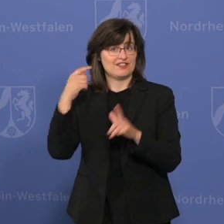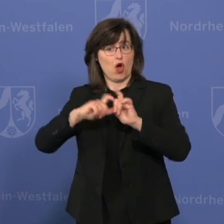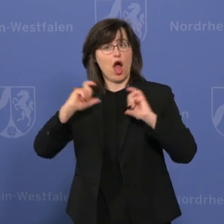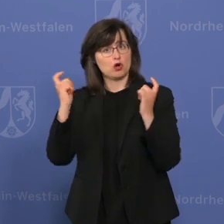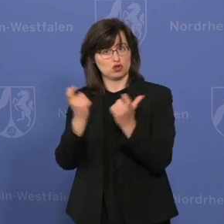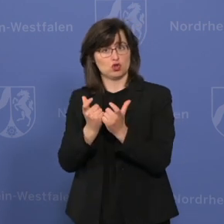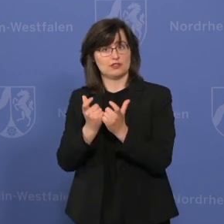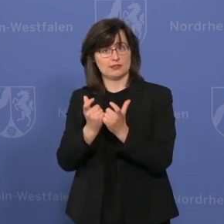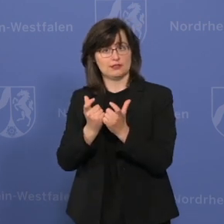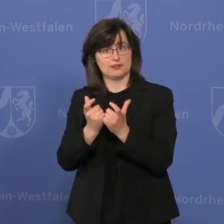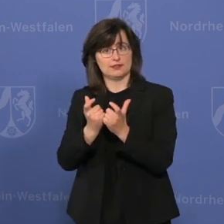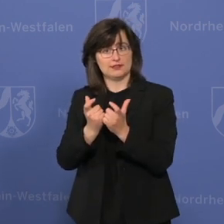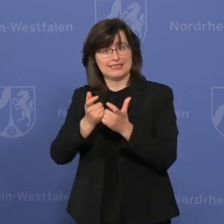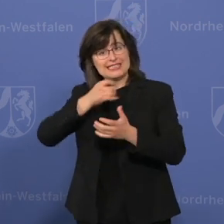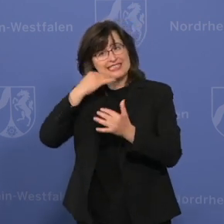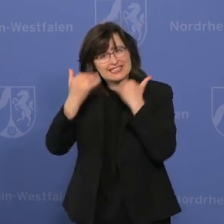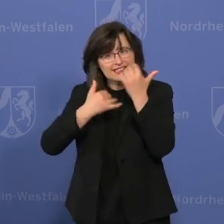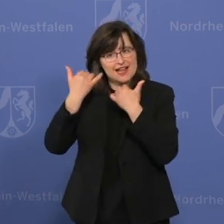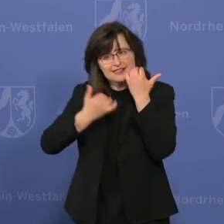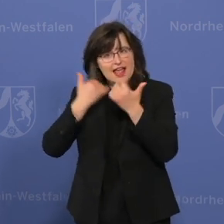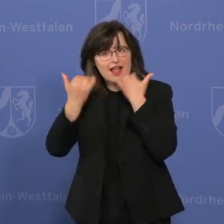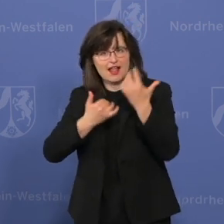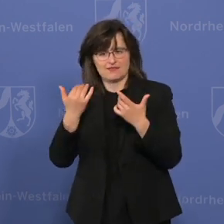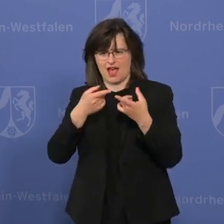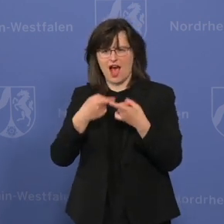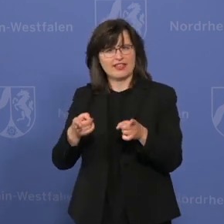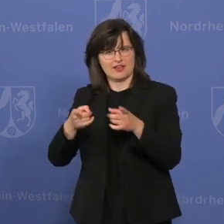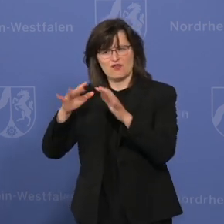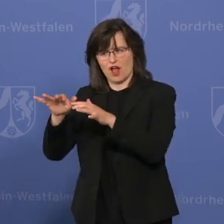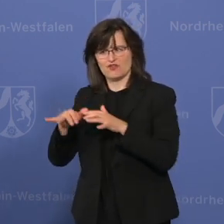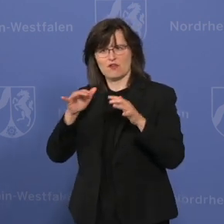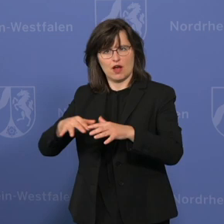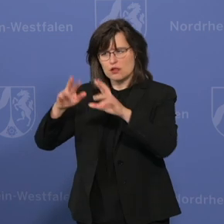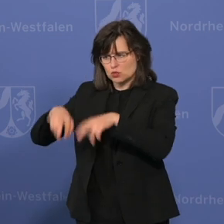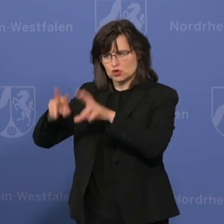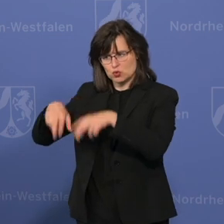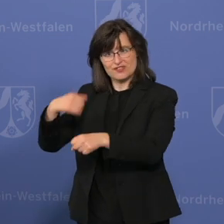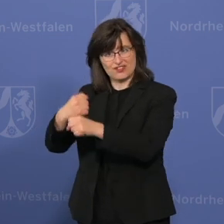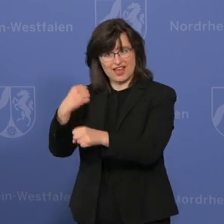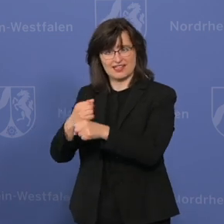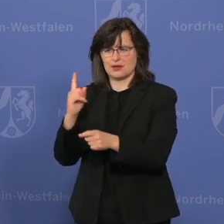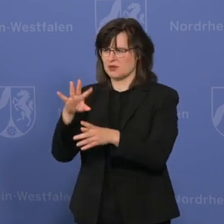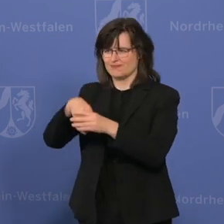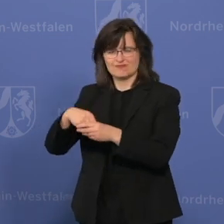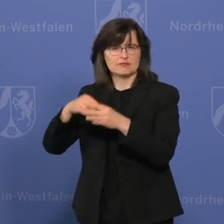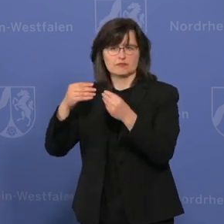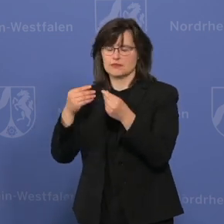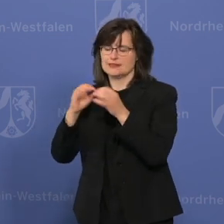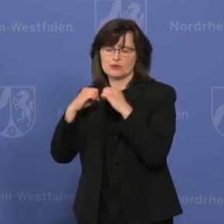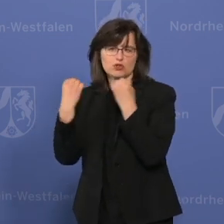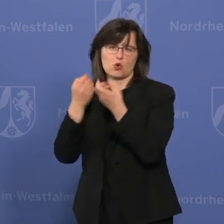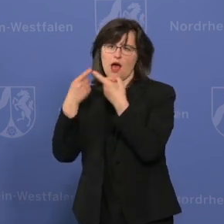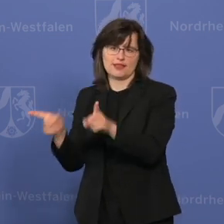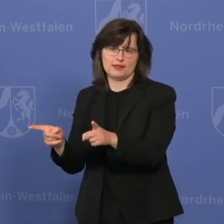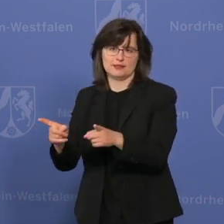dazu ausgeführt, dass in den anderen untersuchten Fällen unterschiedliche Fallkonstellationen vorliegen. Zum einen handelt es sich bei